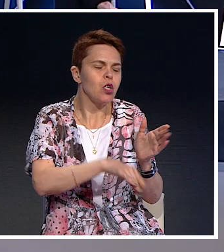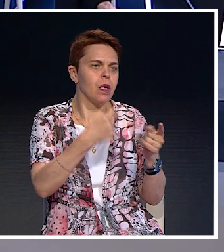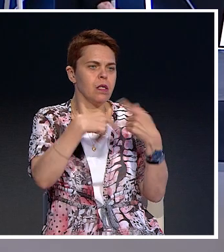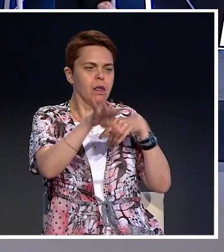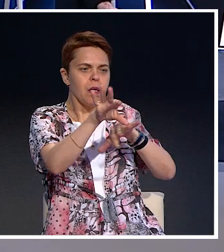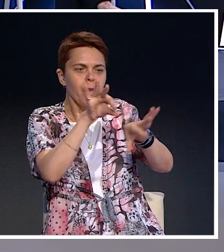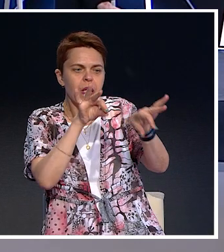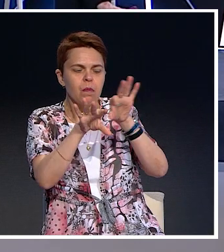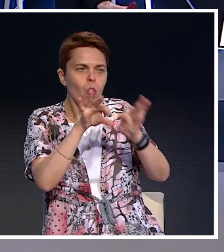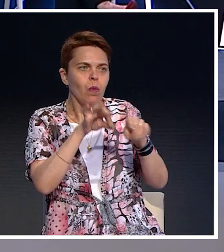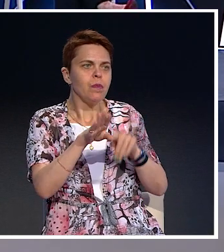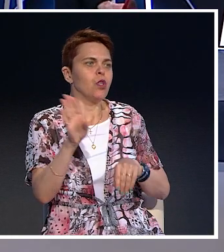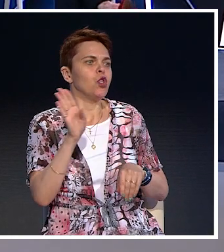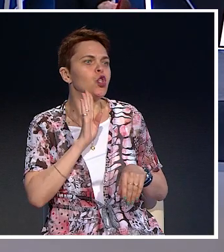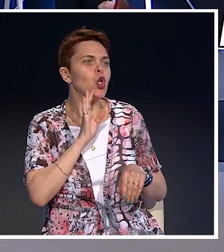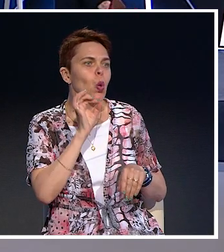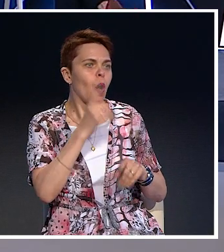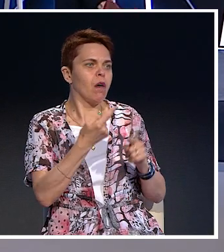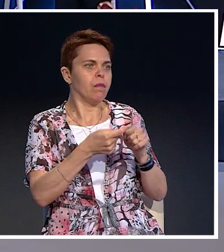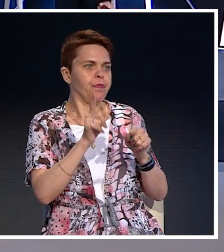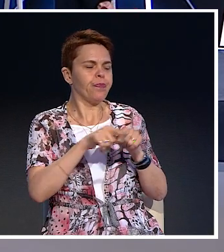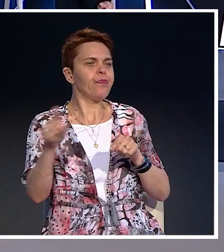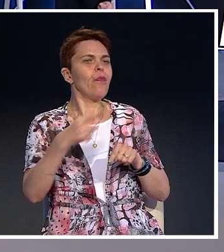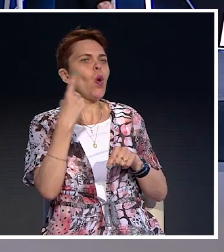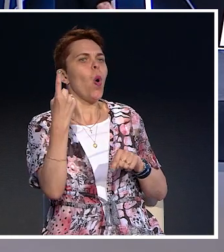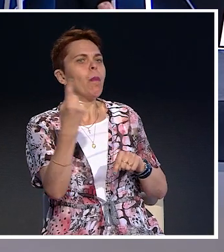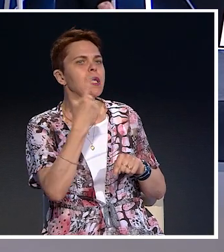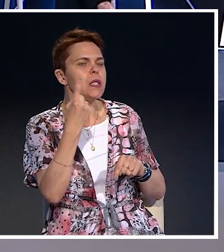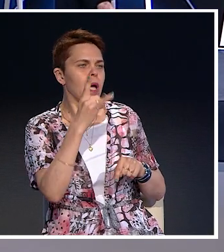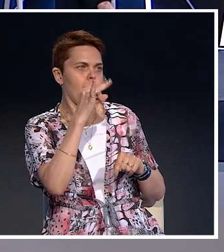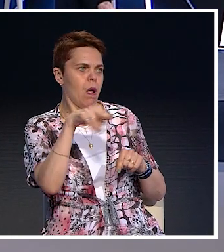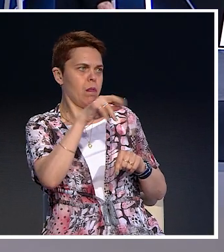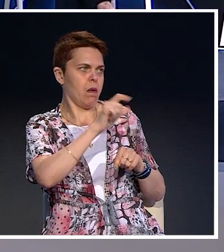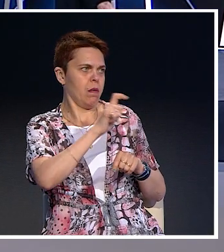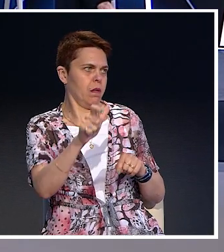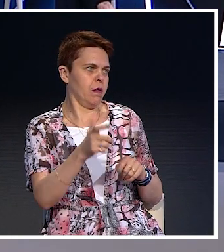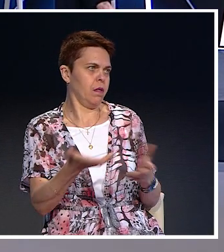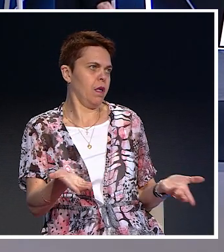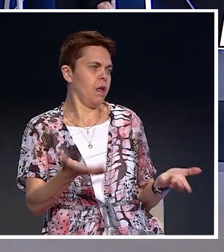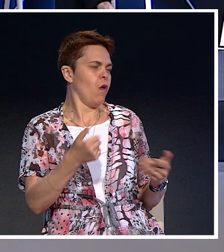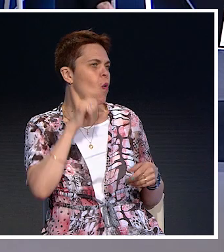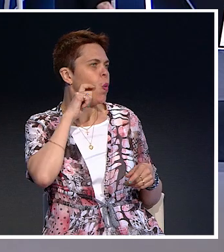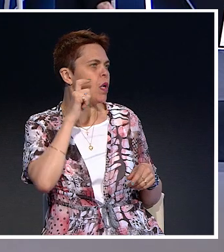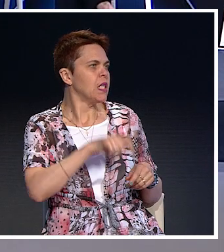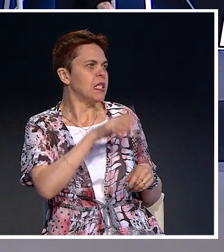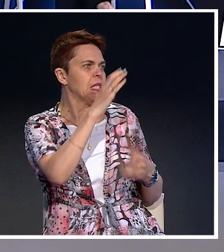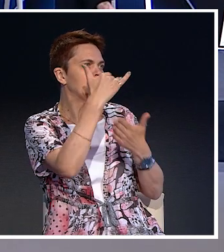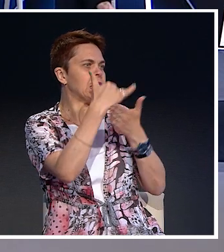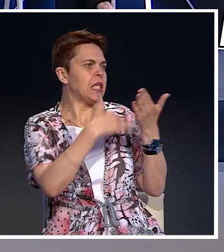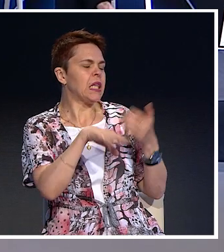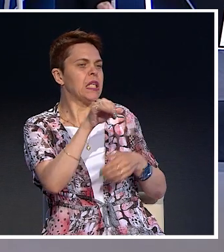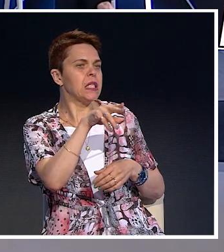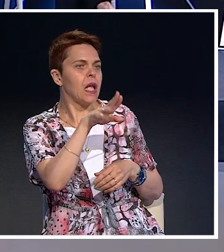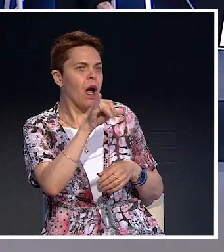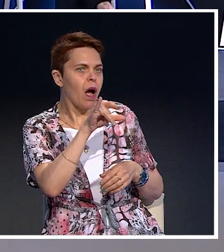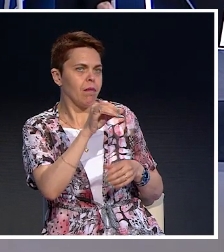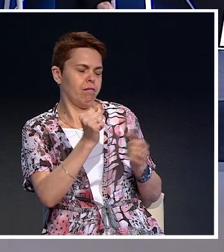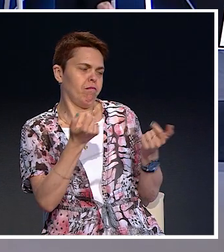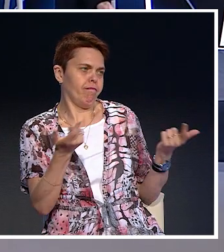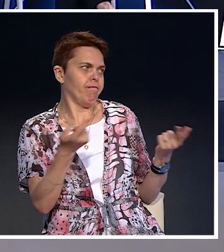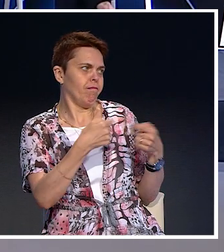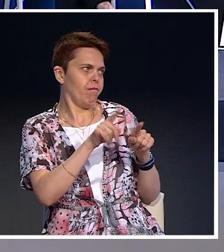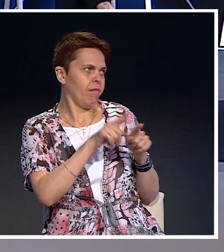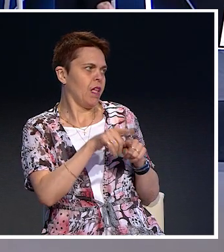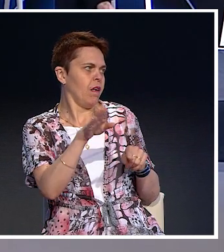з підбором якраз кандидатів жінок буде в обласних радах, тому що зараз в Україні найгірша статистика з присутністю жінок була